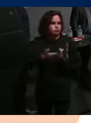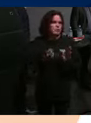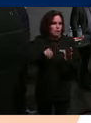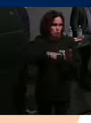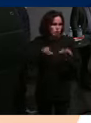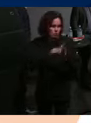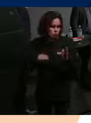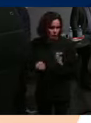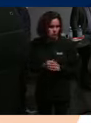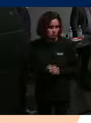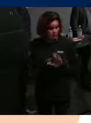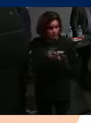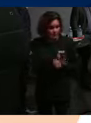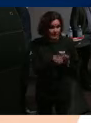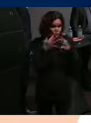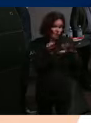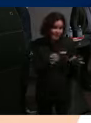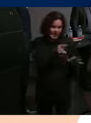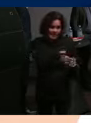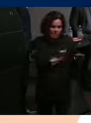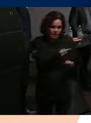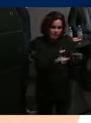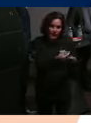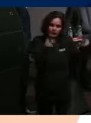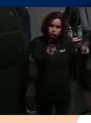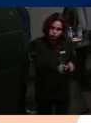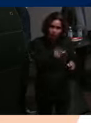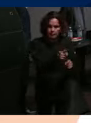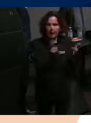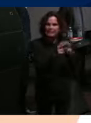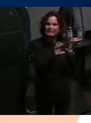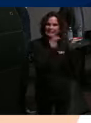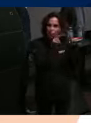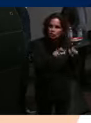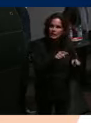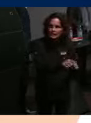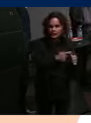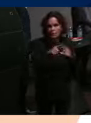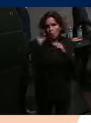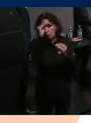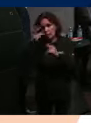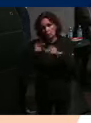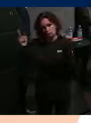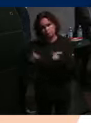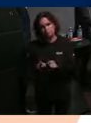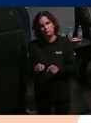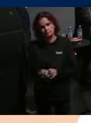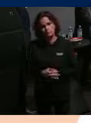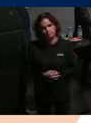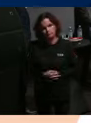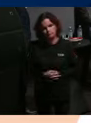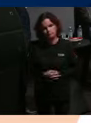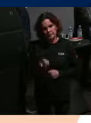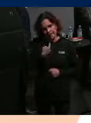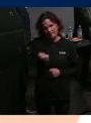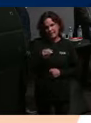så kutter altså det offentlige finansiering av energiforskning og i og for seg utdanning. Altså, nå er vi på et nivå litt